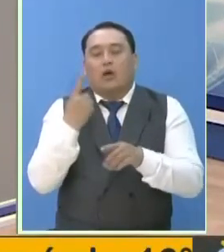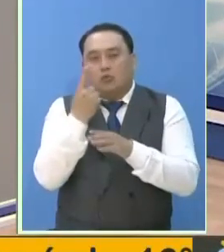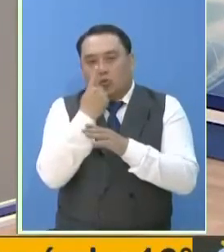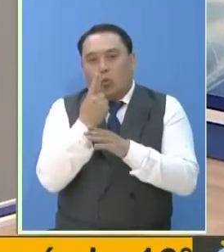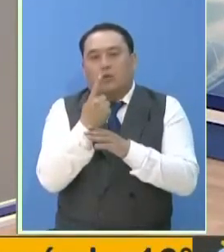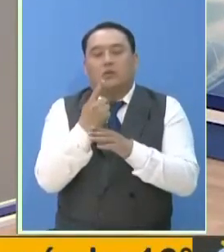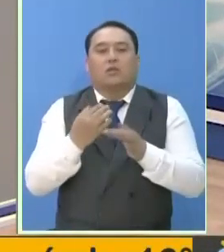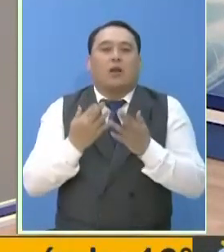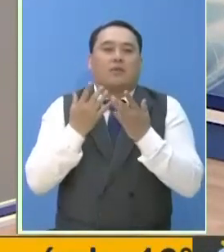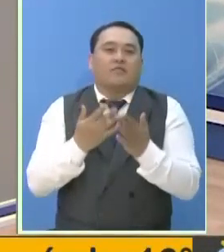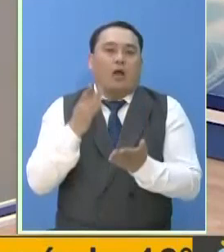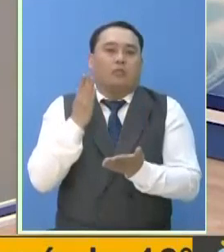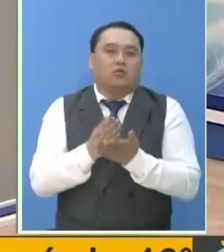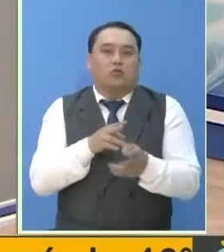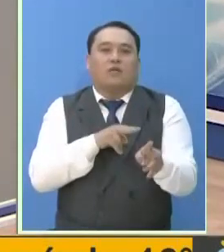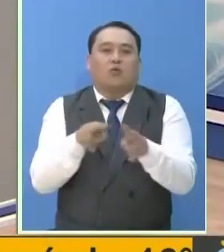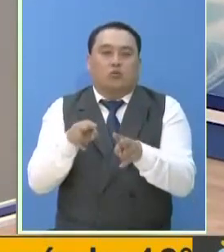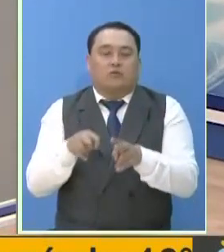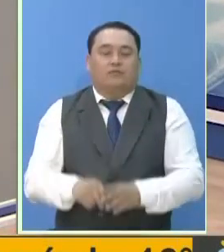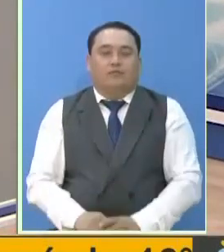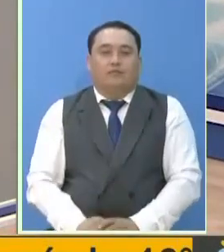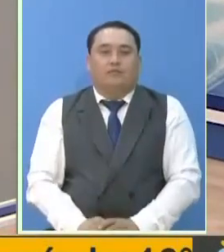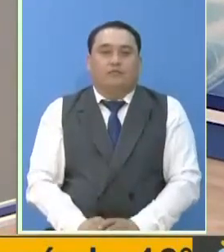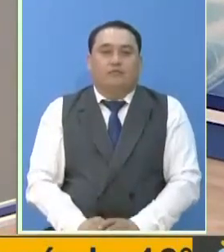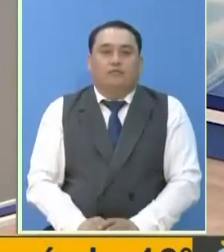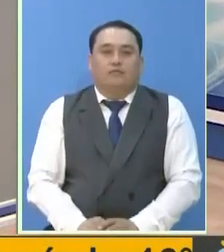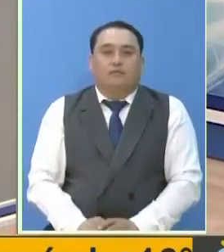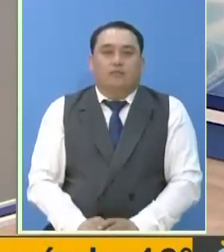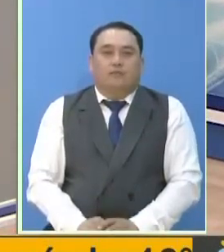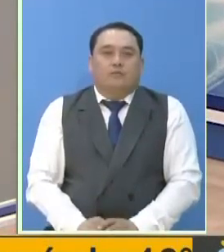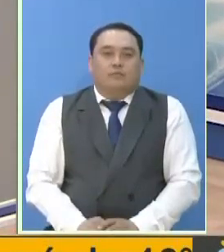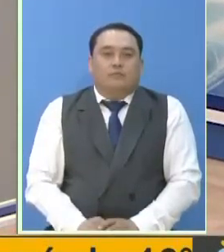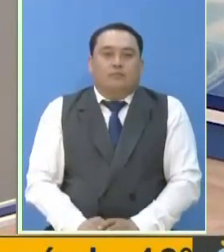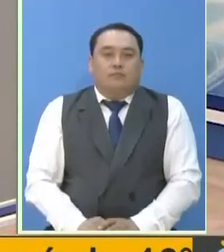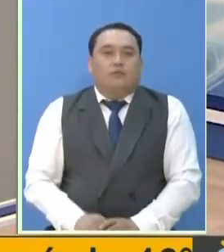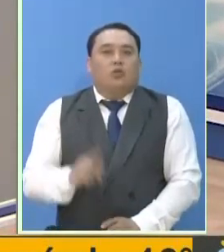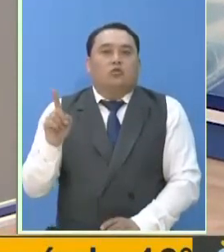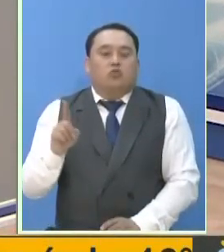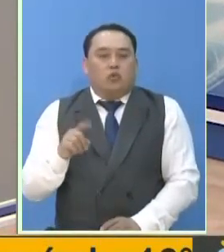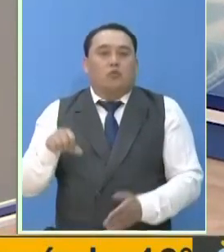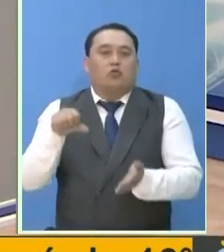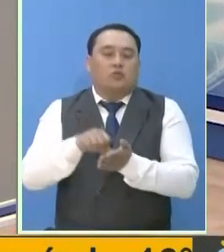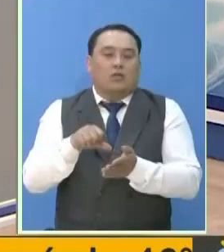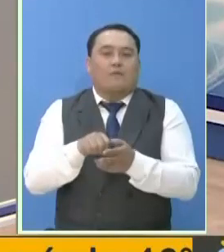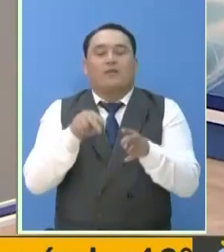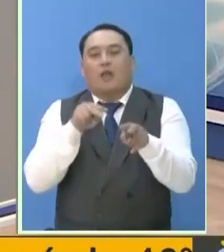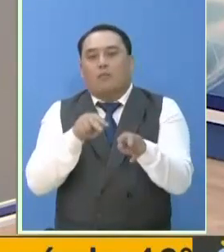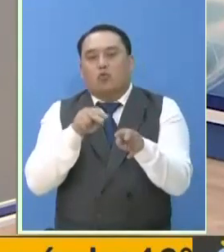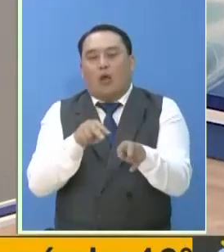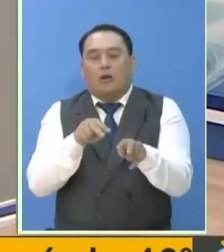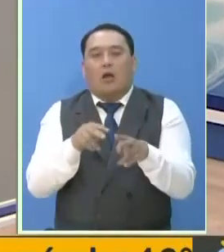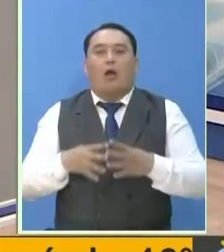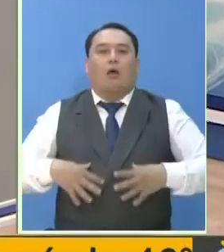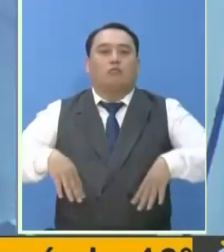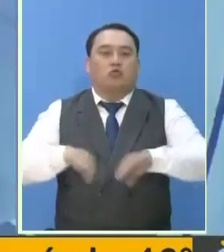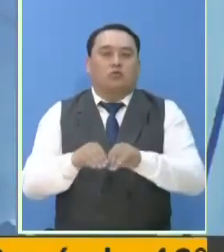требований — обязательно должны присутствовать наблюдатели со стороны. И для того, чтобы присутствовали наблюдатели, мы из числа